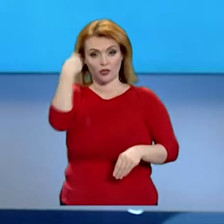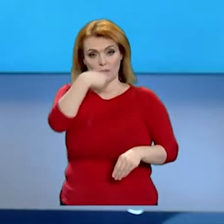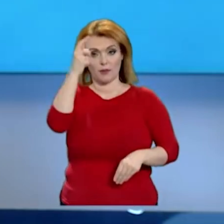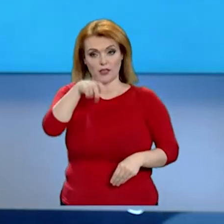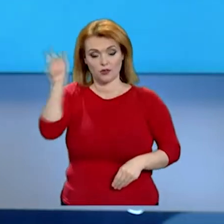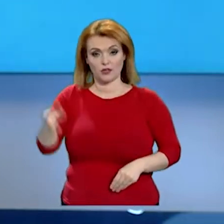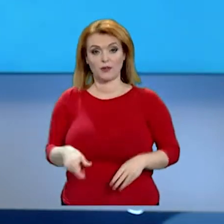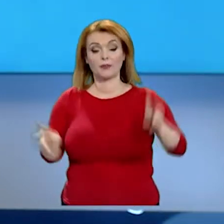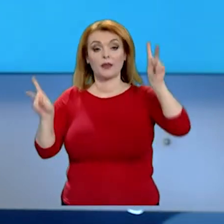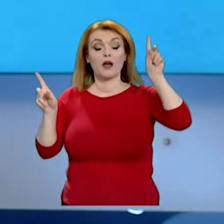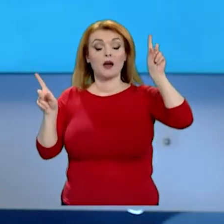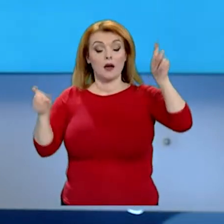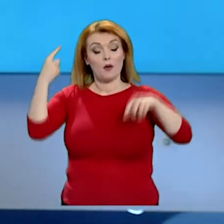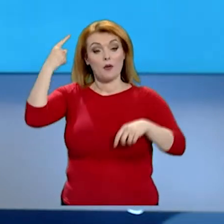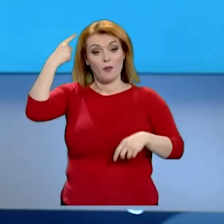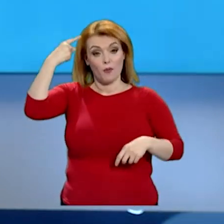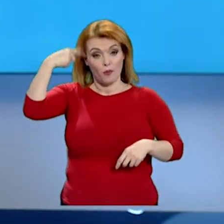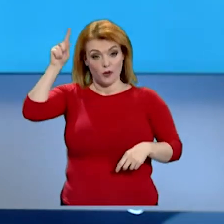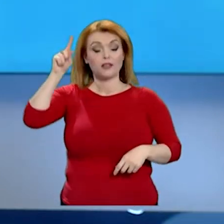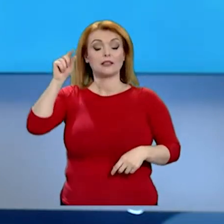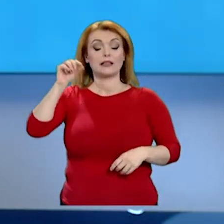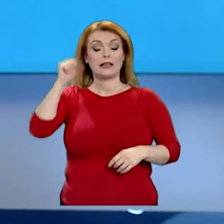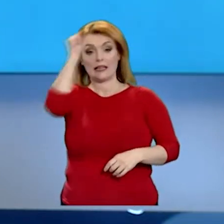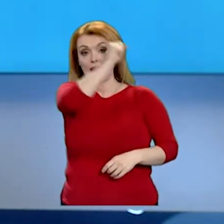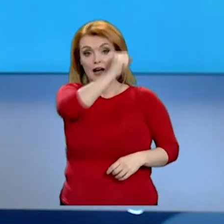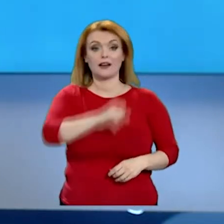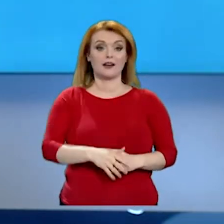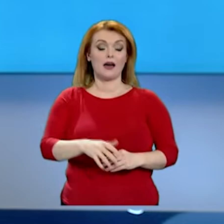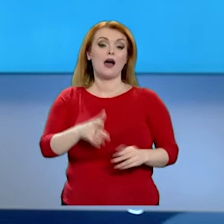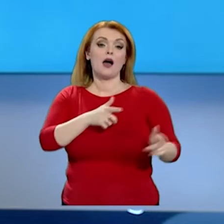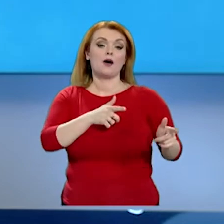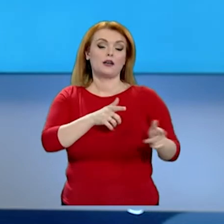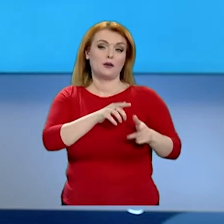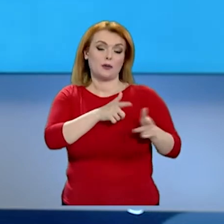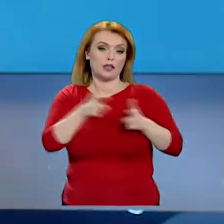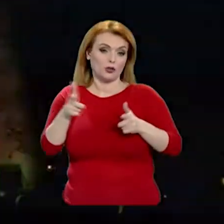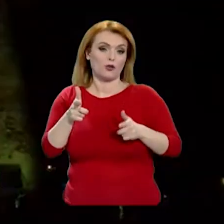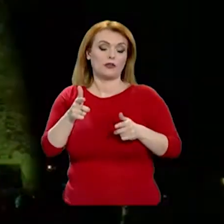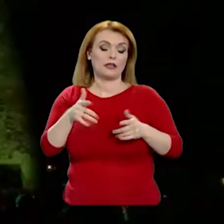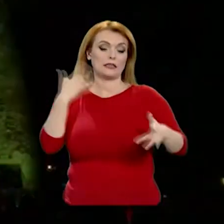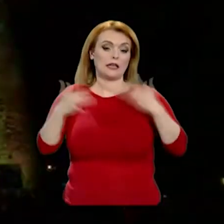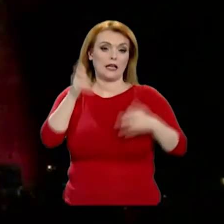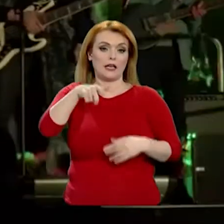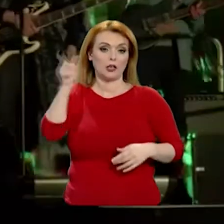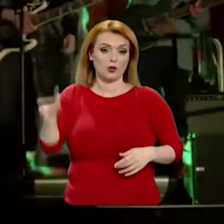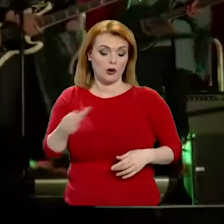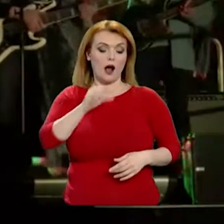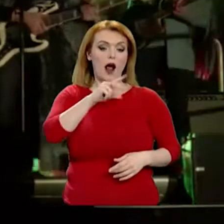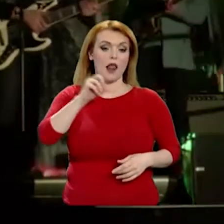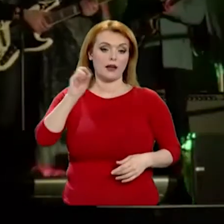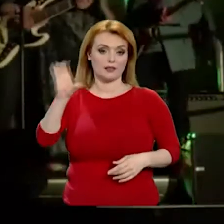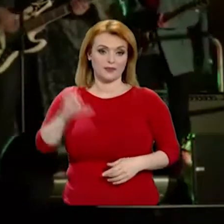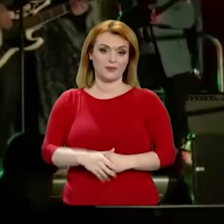povestea de iarnă proiectul de calitate desfășurat de lupii lui Alex calancea au culminat cu un concert extraordinar la